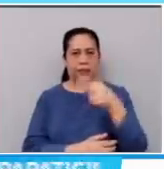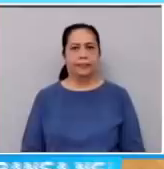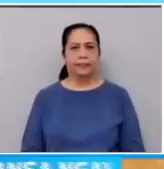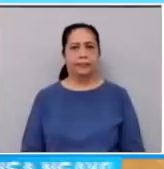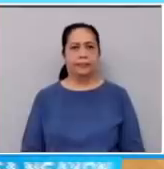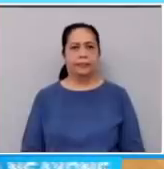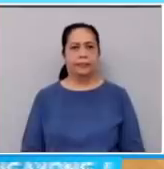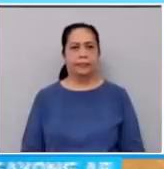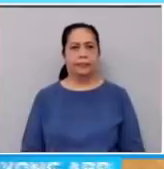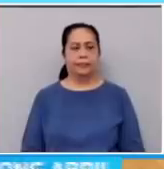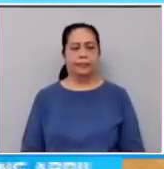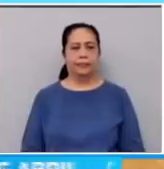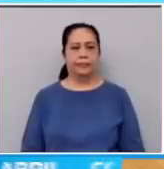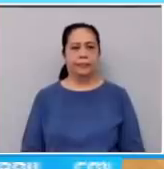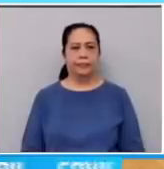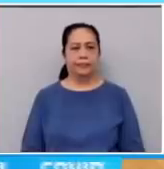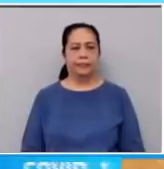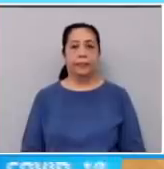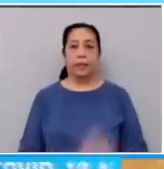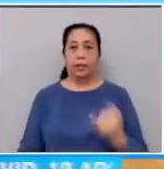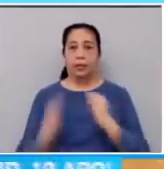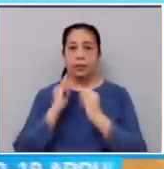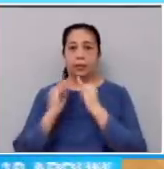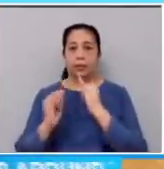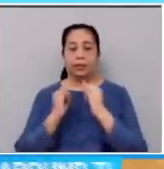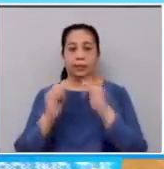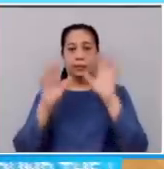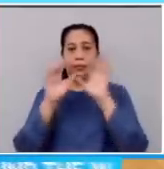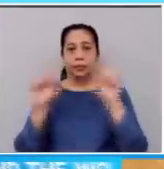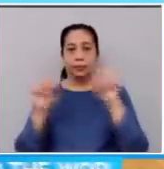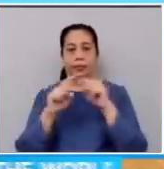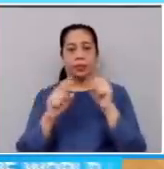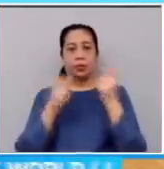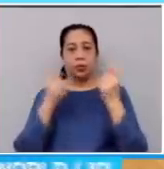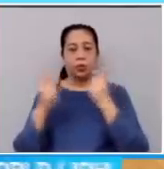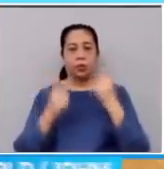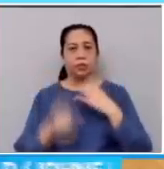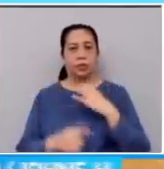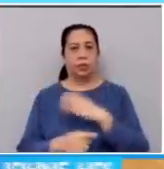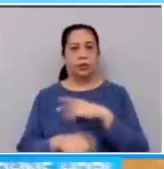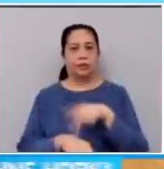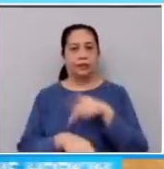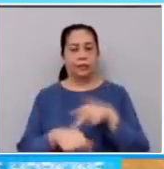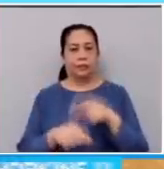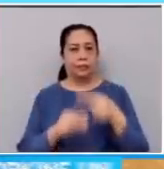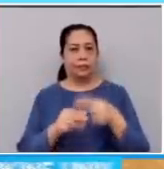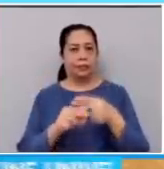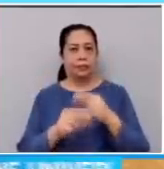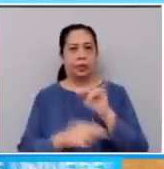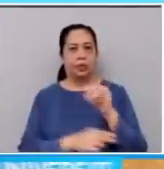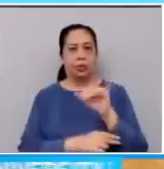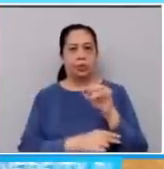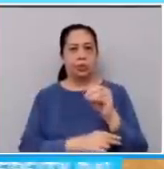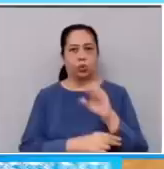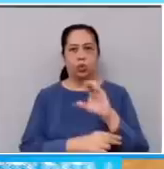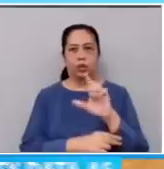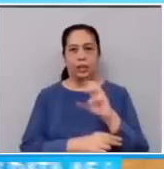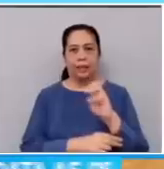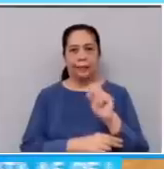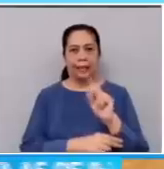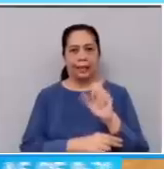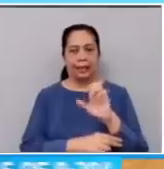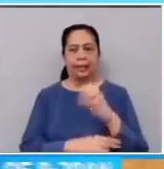cse.gov.ph/career. Makakapanayan po natin ngayon ang Presidente ng Tourism Congress of the Philippines na si Ginong Jojo Clemente. Magandang umaga po, Ginong